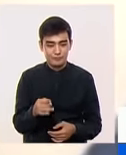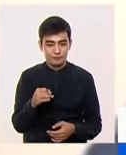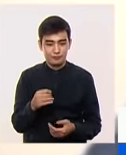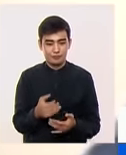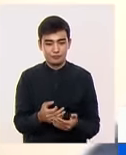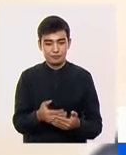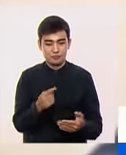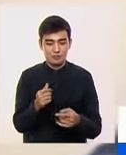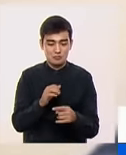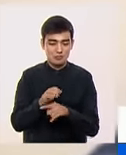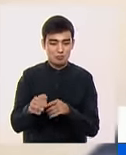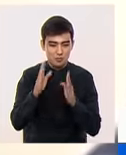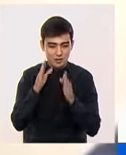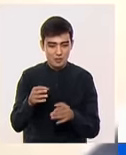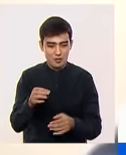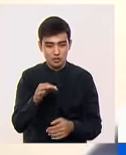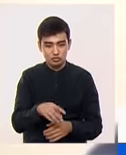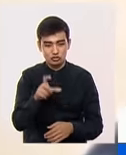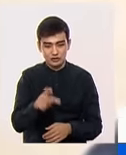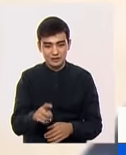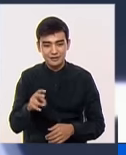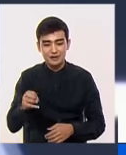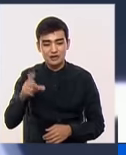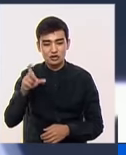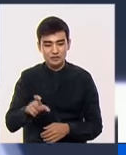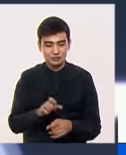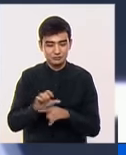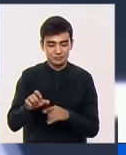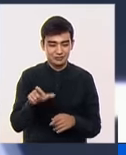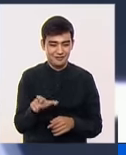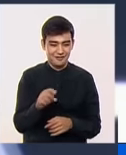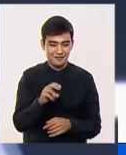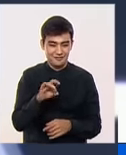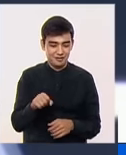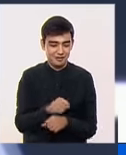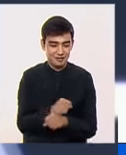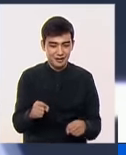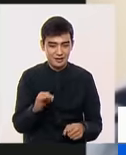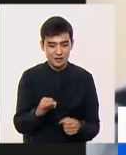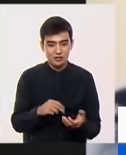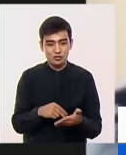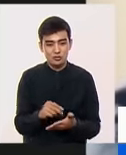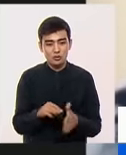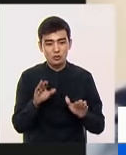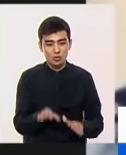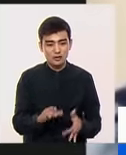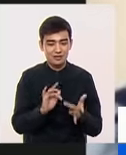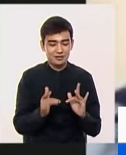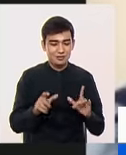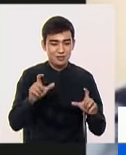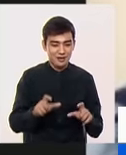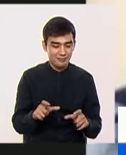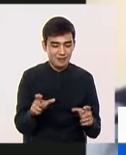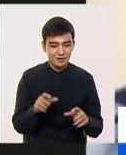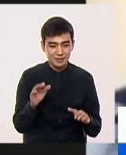перевод переводов то есть от человека к человеку с карты на карту а и вообще лучше желательно совершать покупки только именно в интернет магазинах